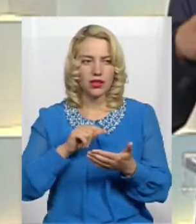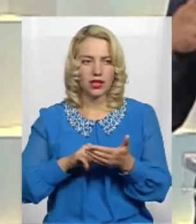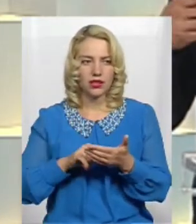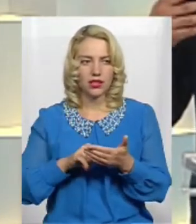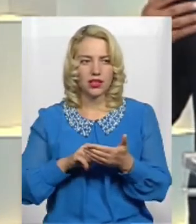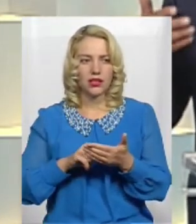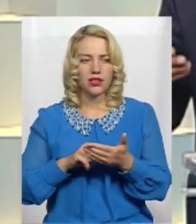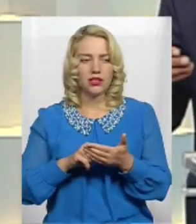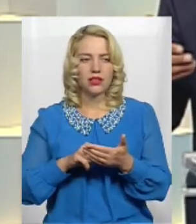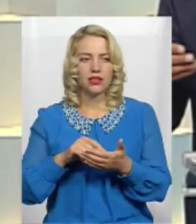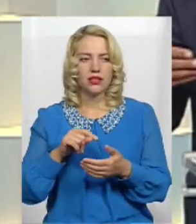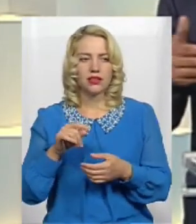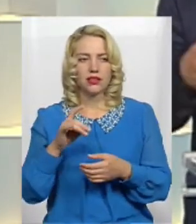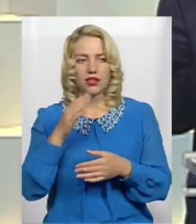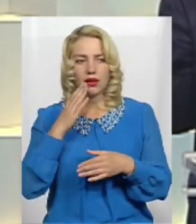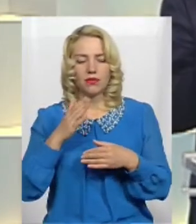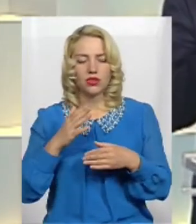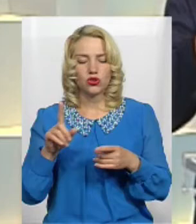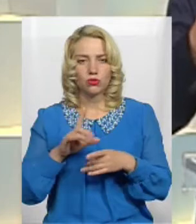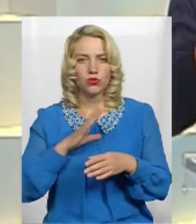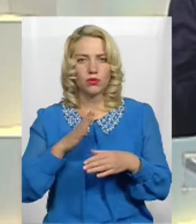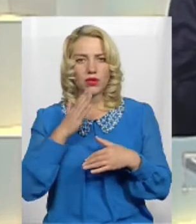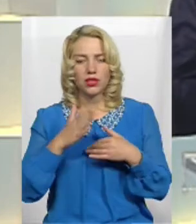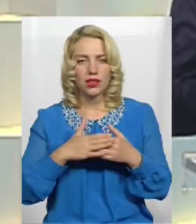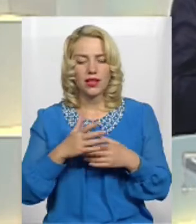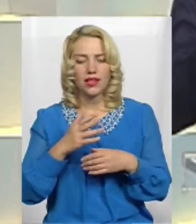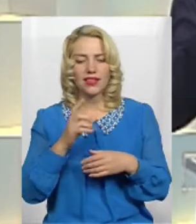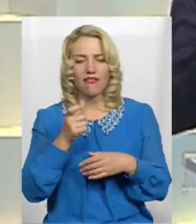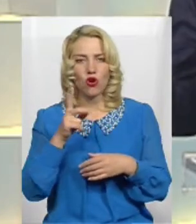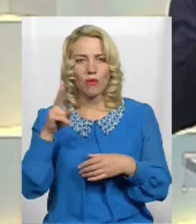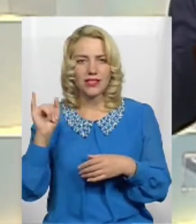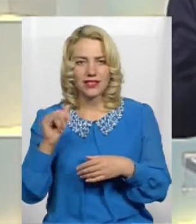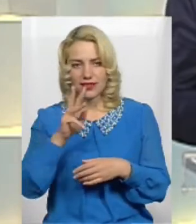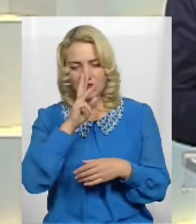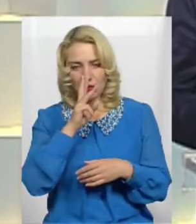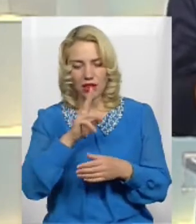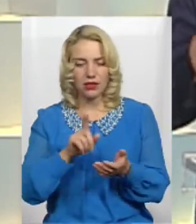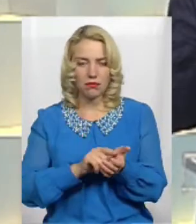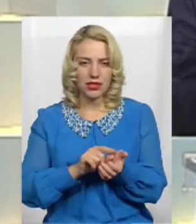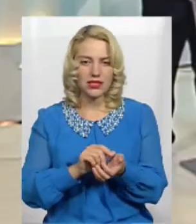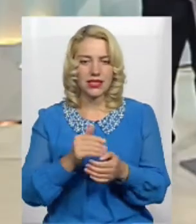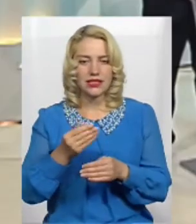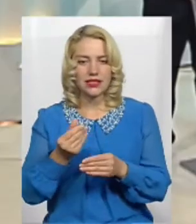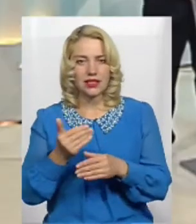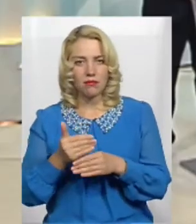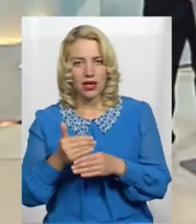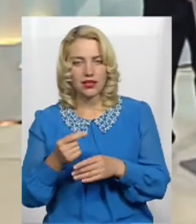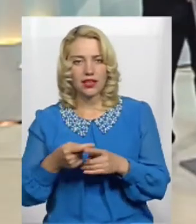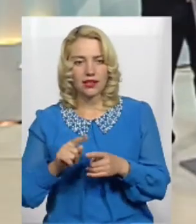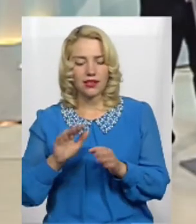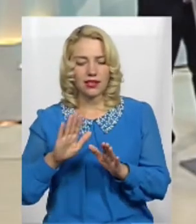Європу, добилися принаймні наближених до європейських заробітних плат, пенсій, стипендій, і тільки після